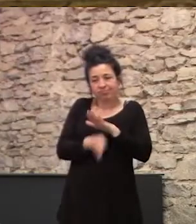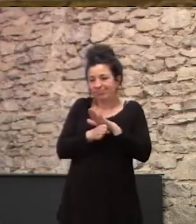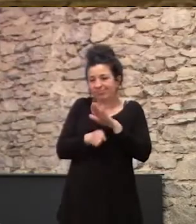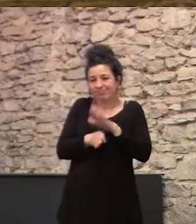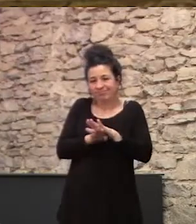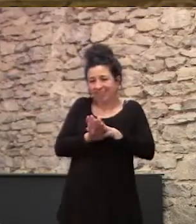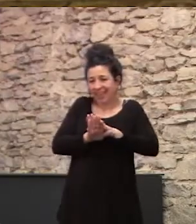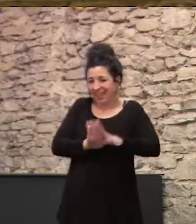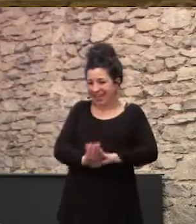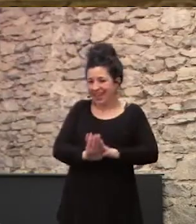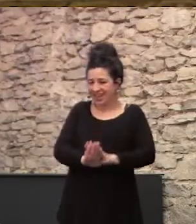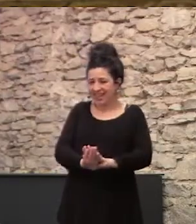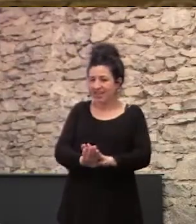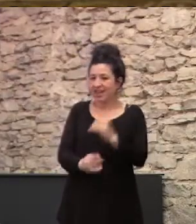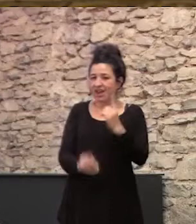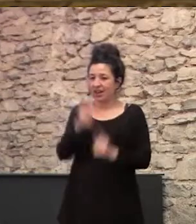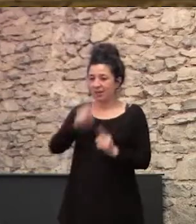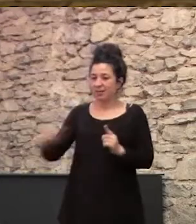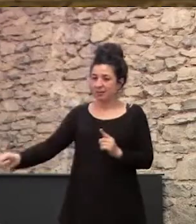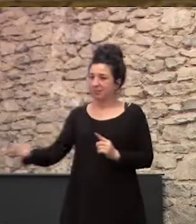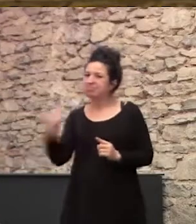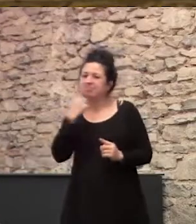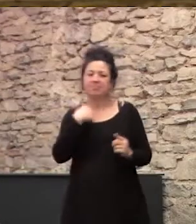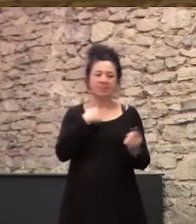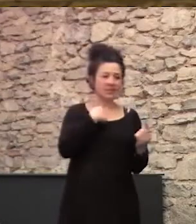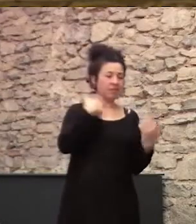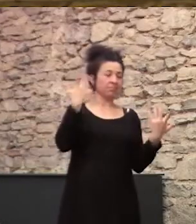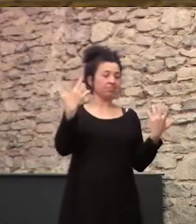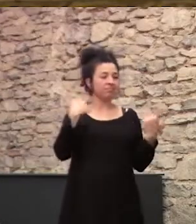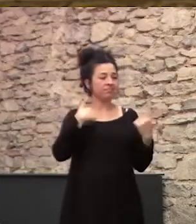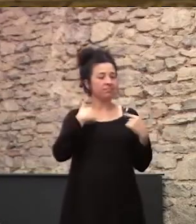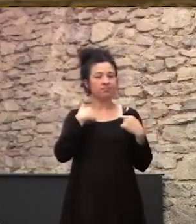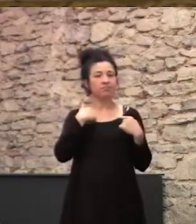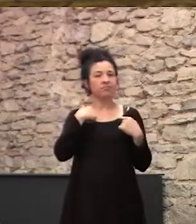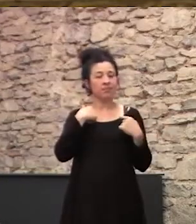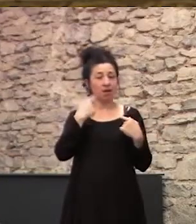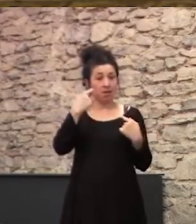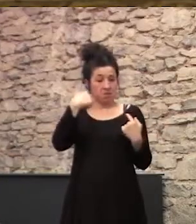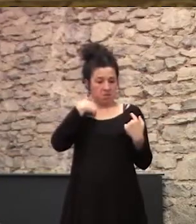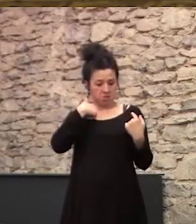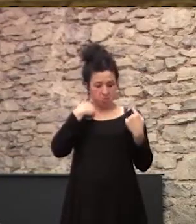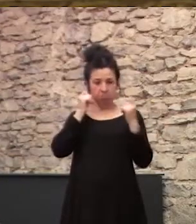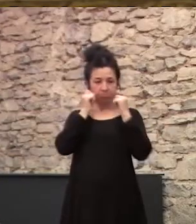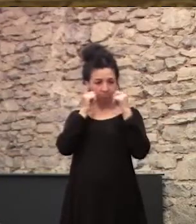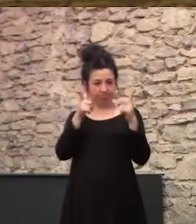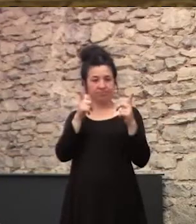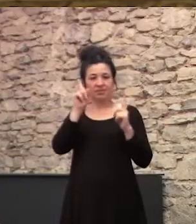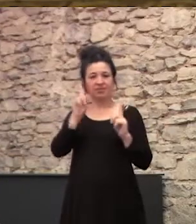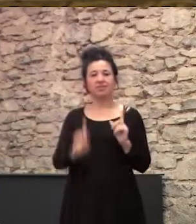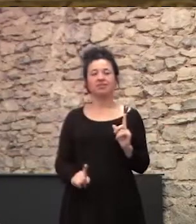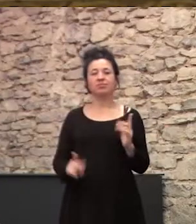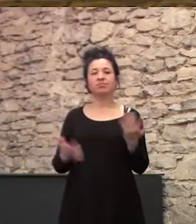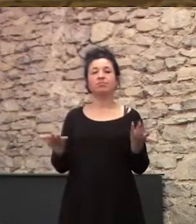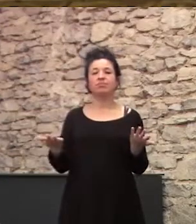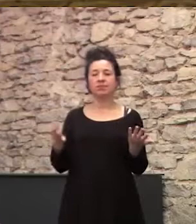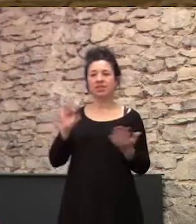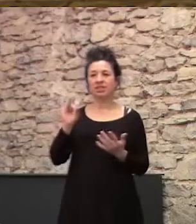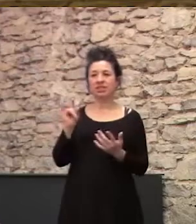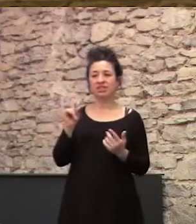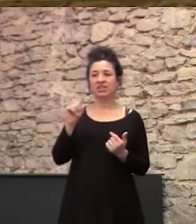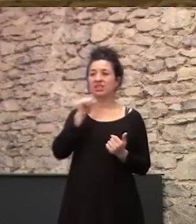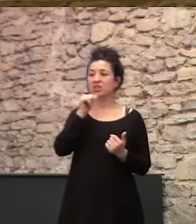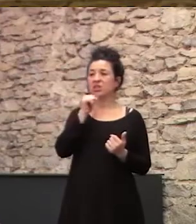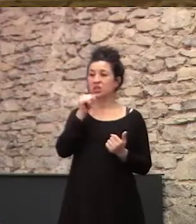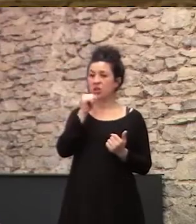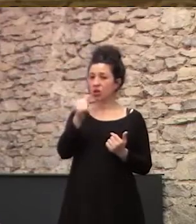geratzen direnak batzuetan jendeak esaten dizkizu eta inkluso norbera harritzen da, baina bai, ez nuke nahi izan